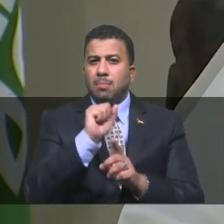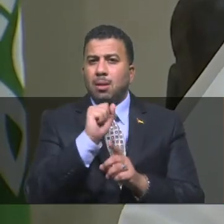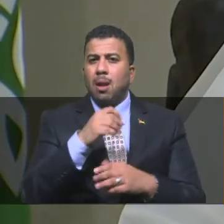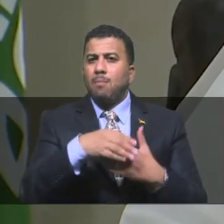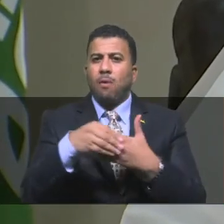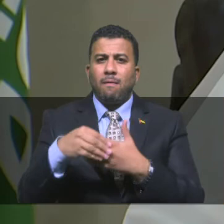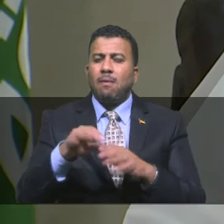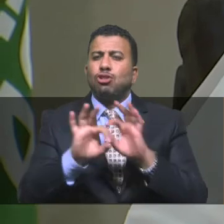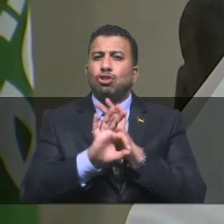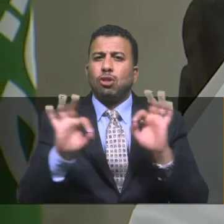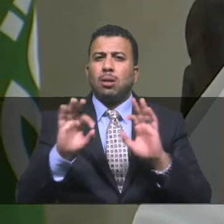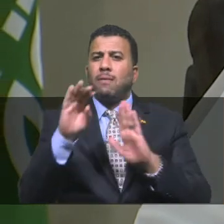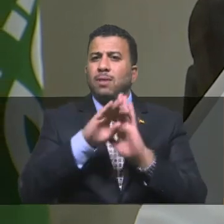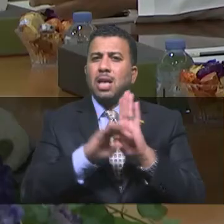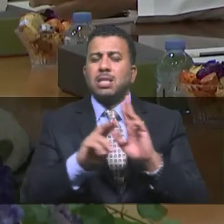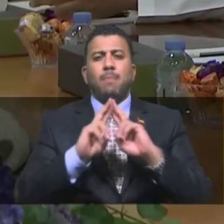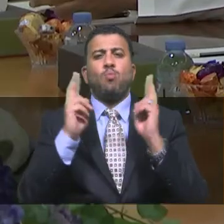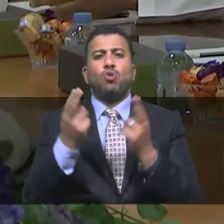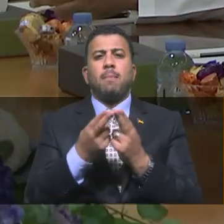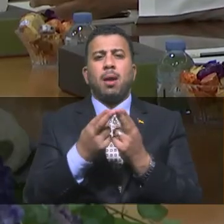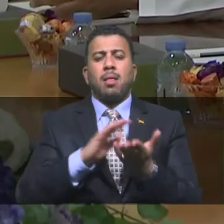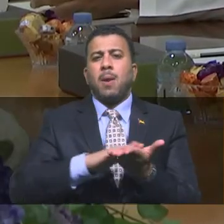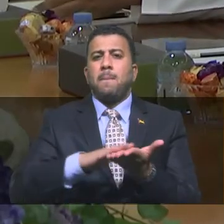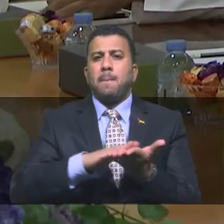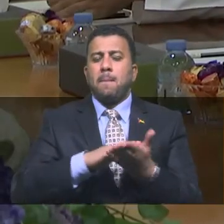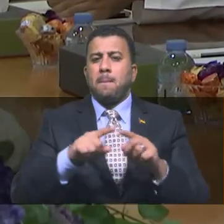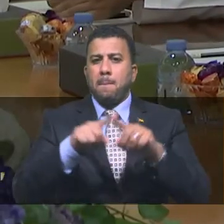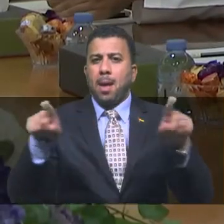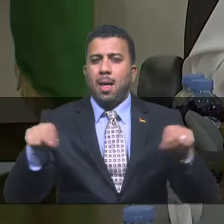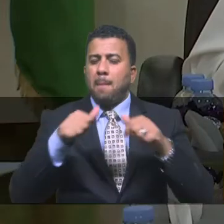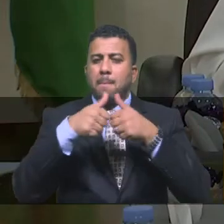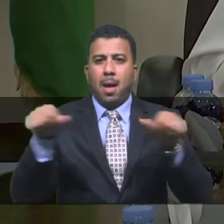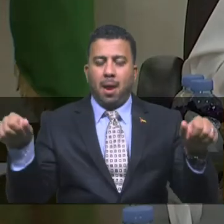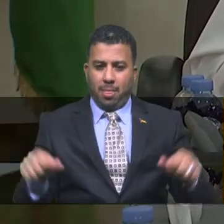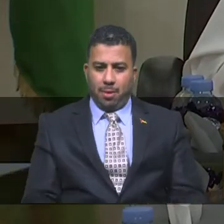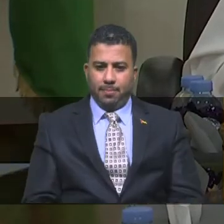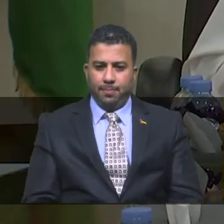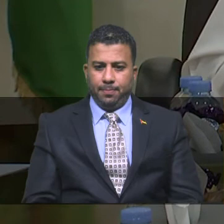الإمكانات والمرافق المتوفرة في تنظيم المؤتمرات والمعارض.